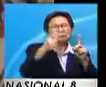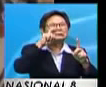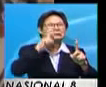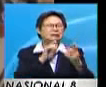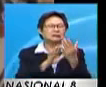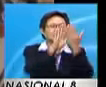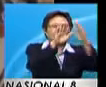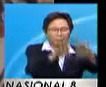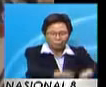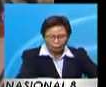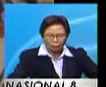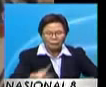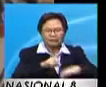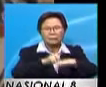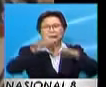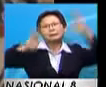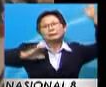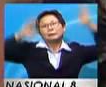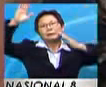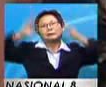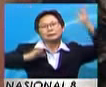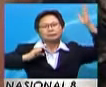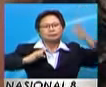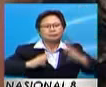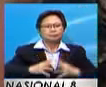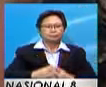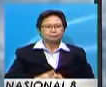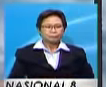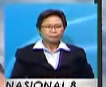terhadap kanak-kanak di Malaysia